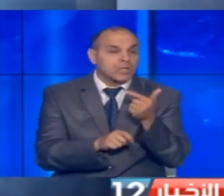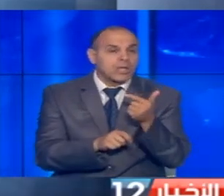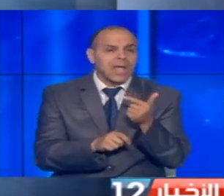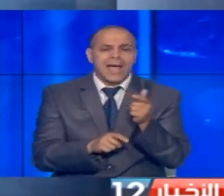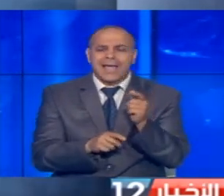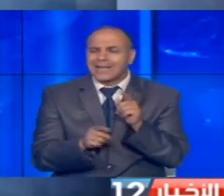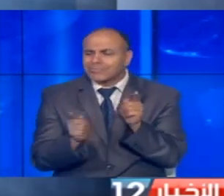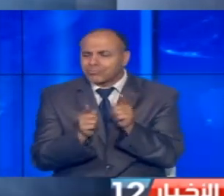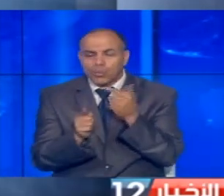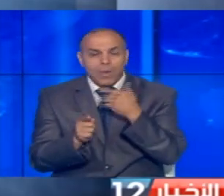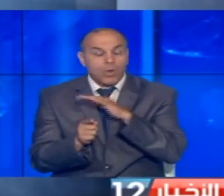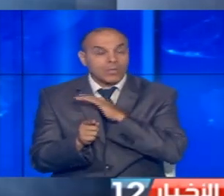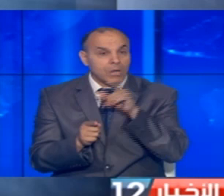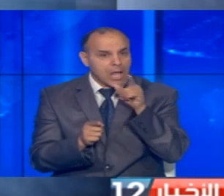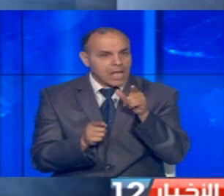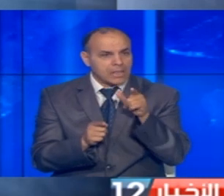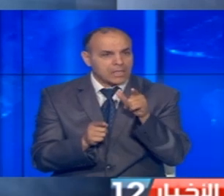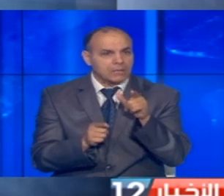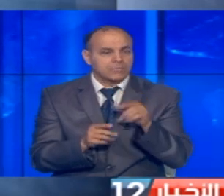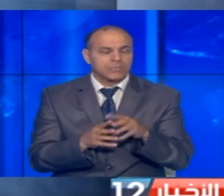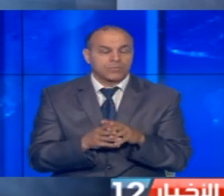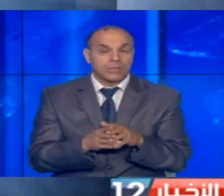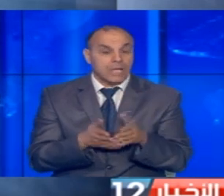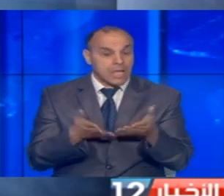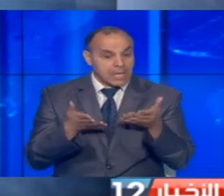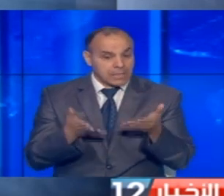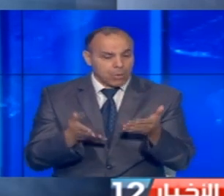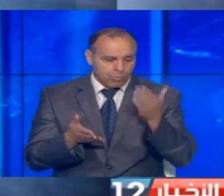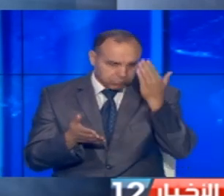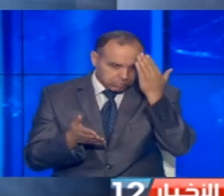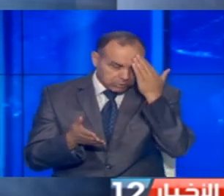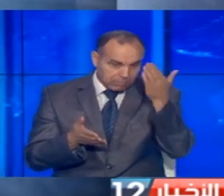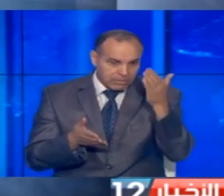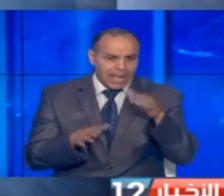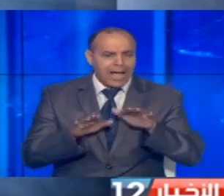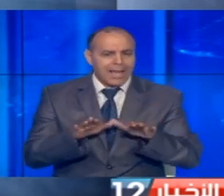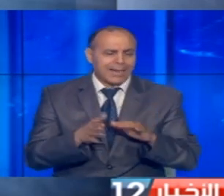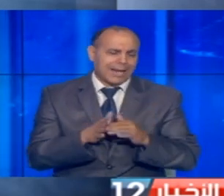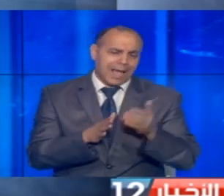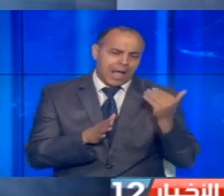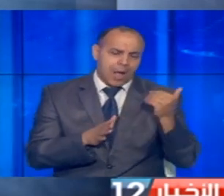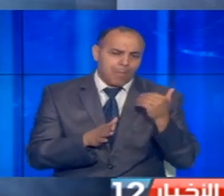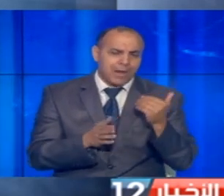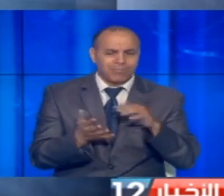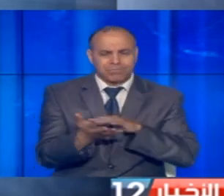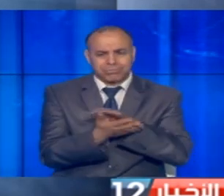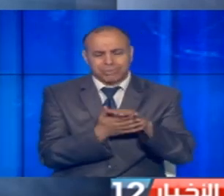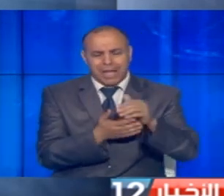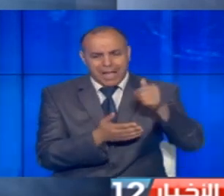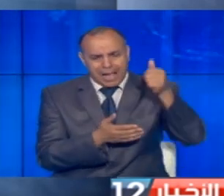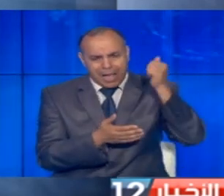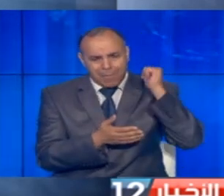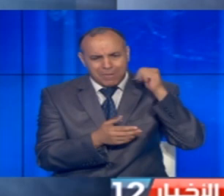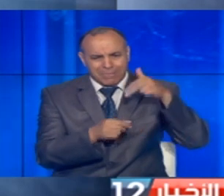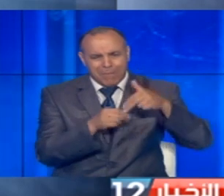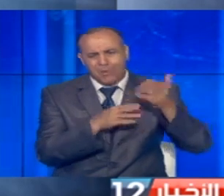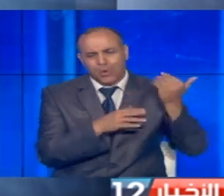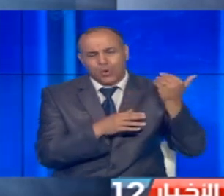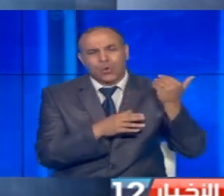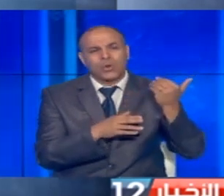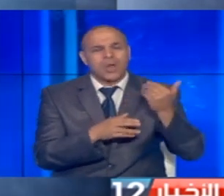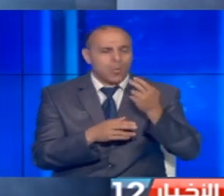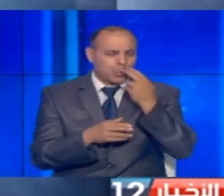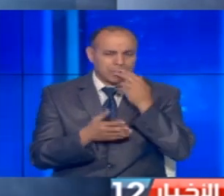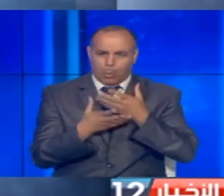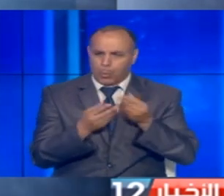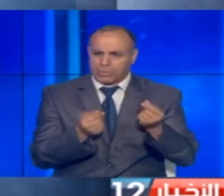أي تقصير محتمل ولا يمكن أن يحدث. الكلنا نعرف الوضع في جزيرة قرقنة بعد الأحداث اللي رافقت بيتروفاك والفراغ الأمني اللي